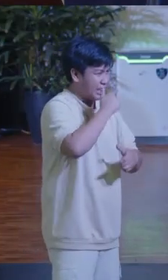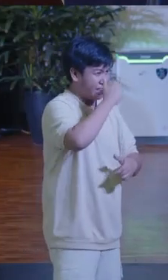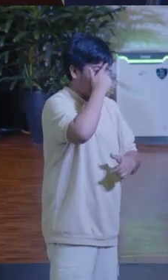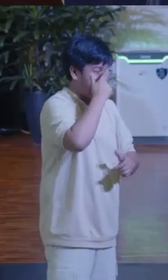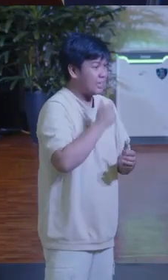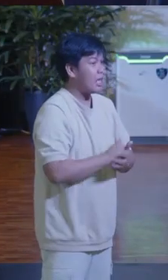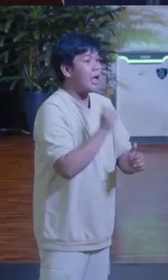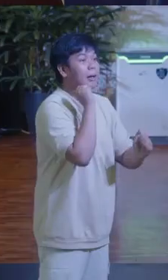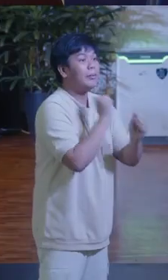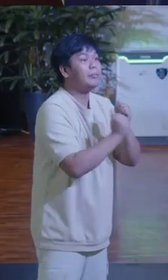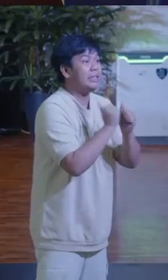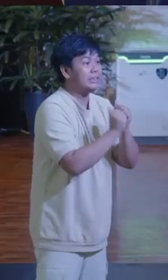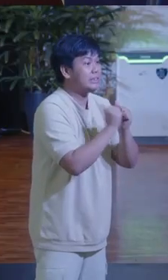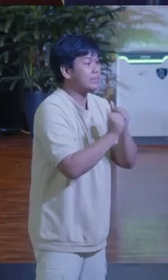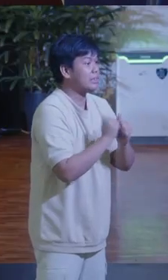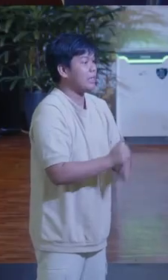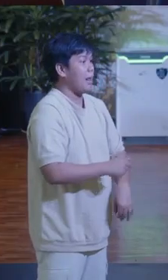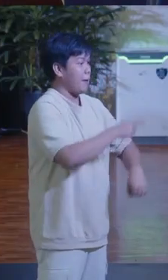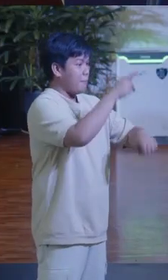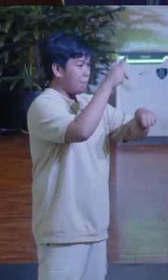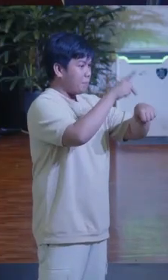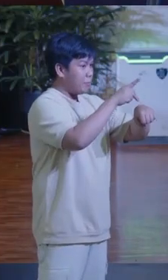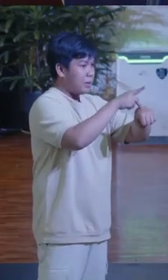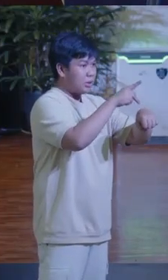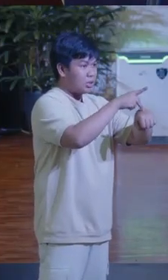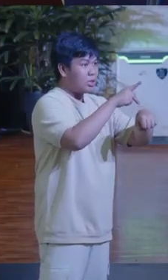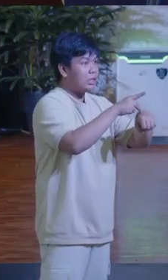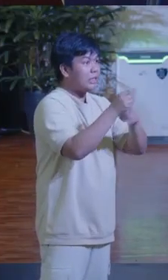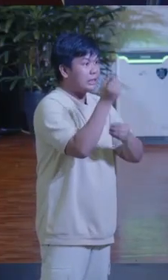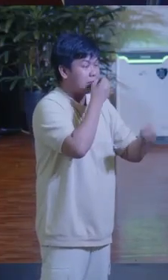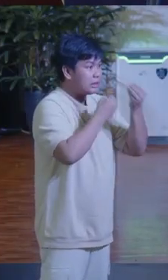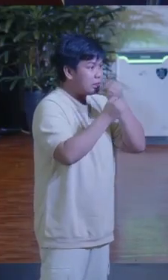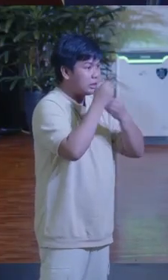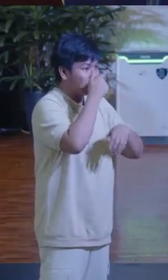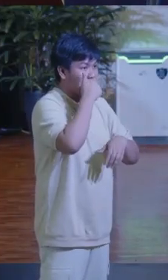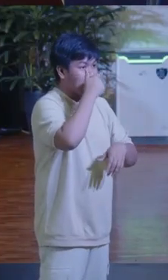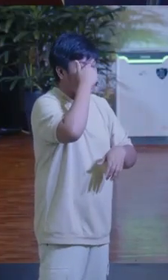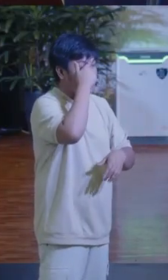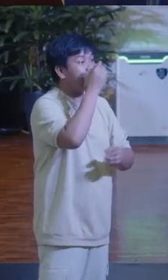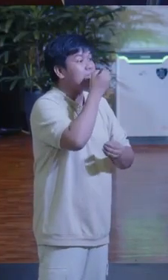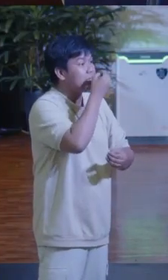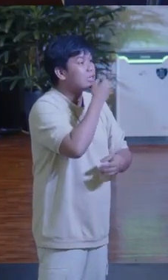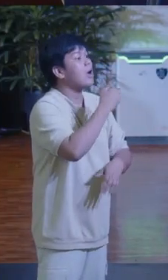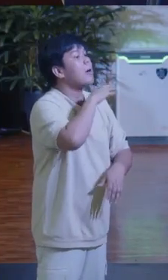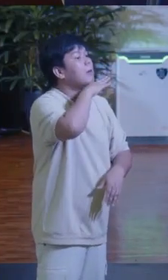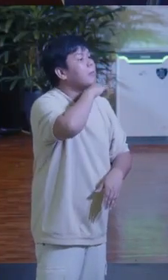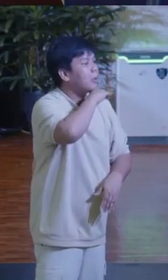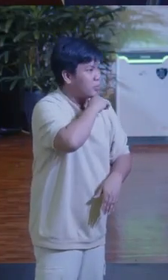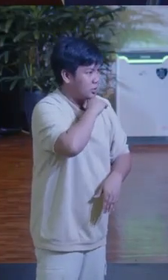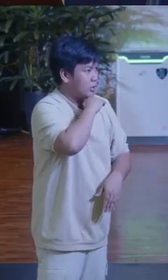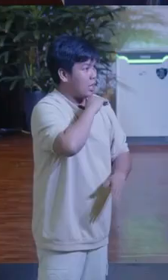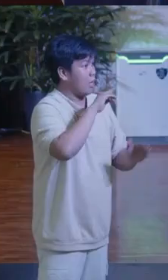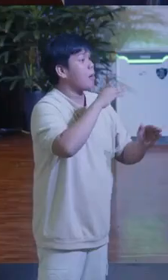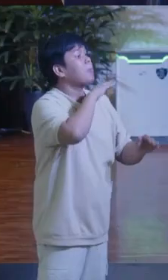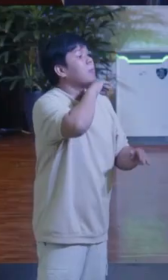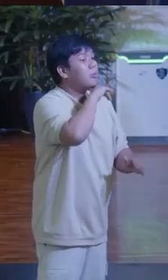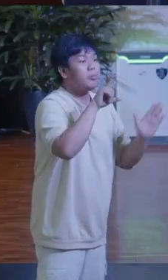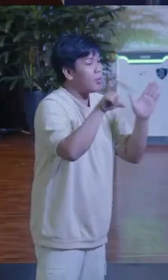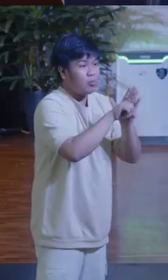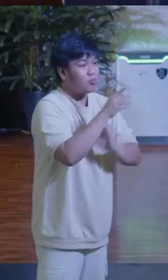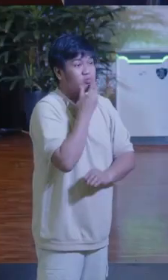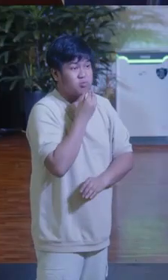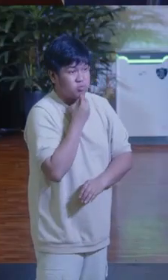ang ibig sabihin nun, na he was eating with the Gentiles, hindi yung meron